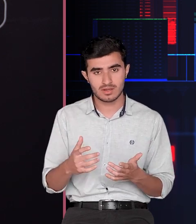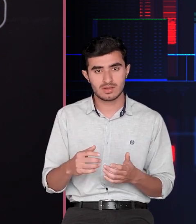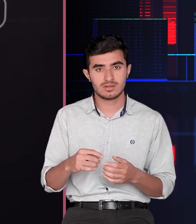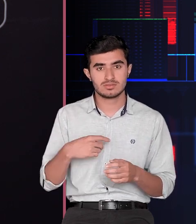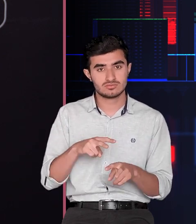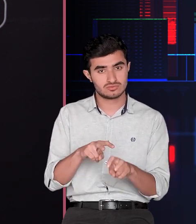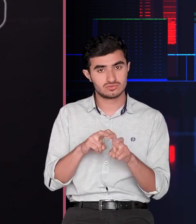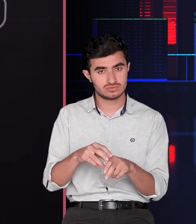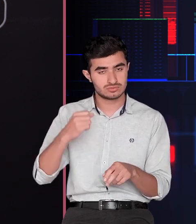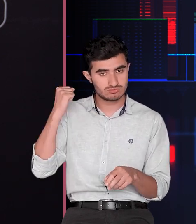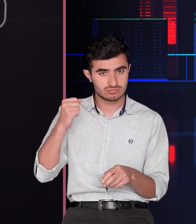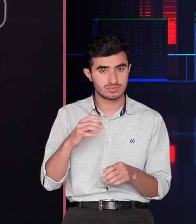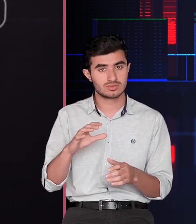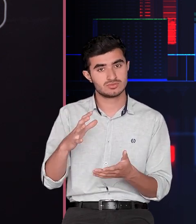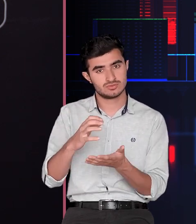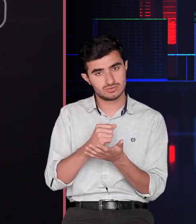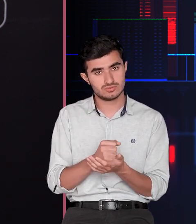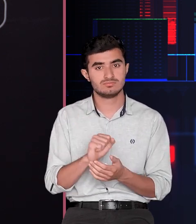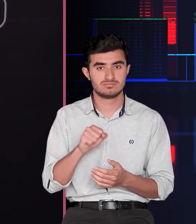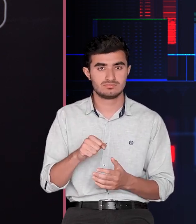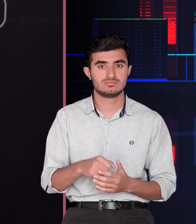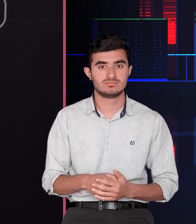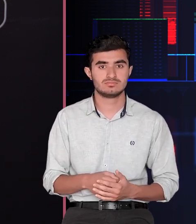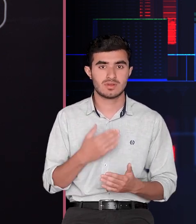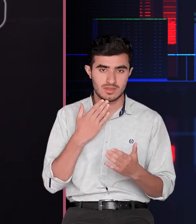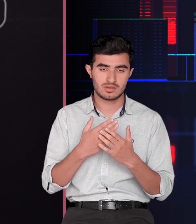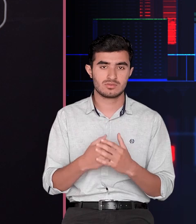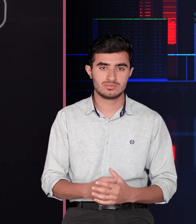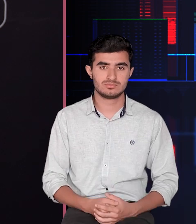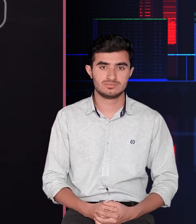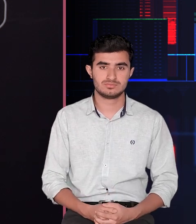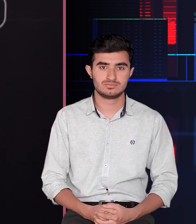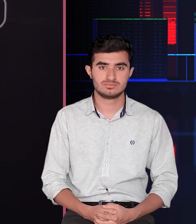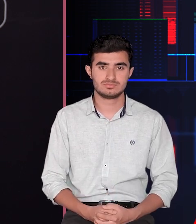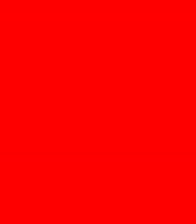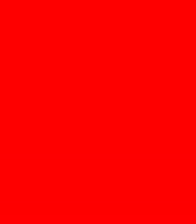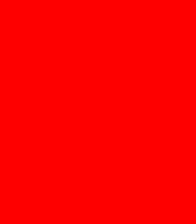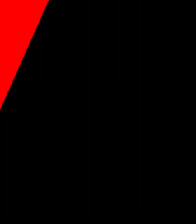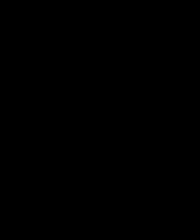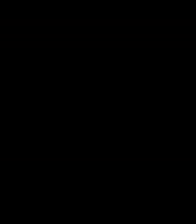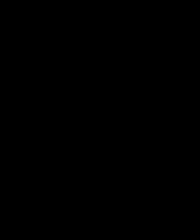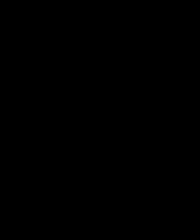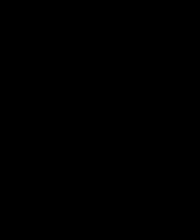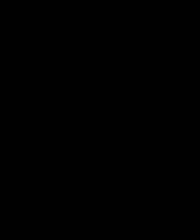बहुत यूनिक जो स्पोर्ट है हमारी इक्वीन की, इसको हम प्रिजर्व कर सकते हैं।